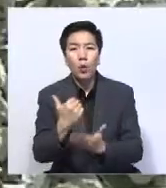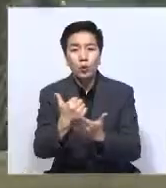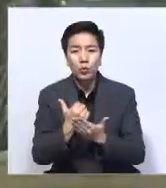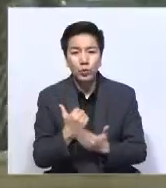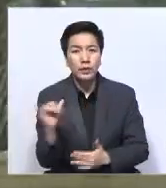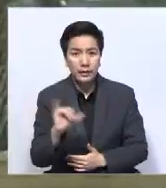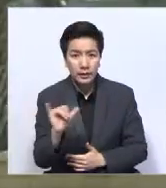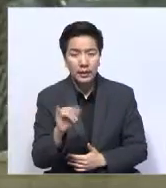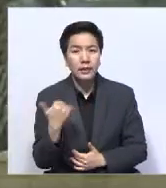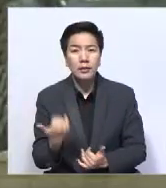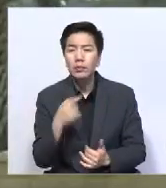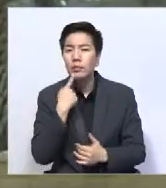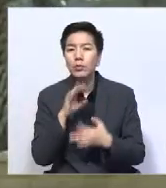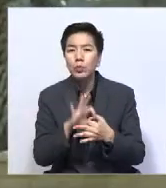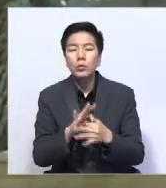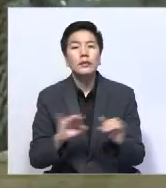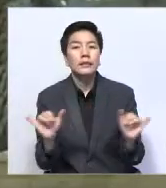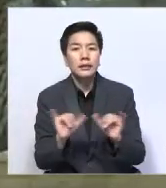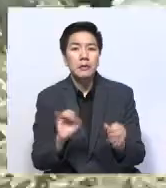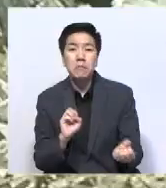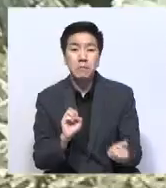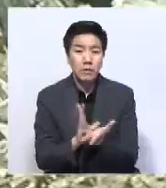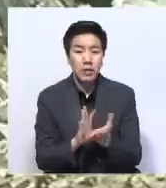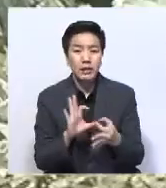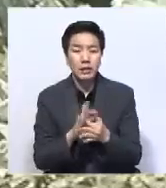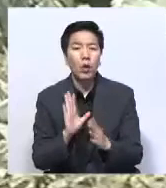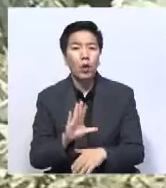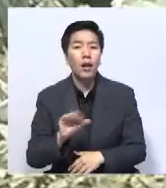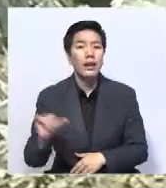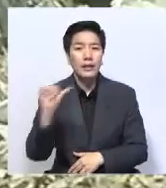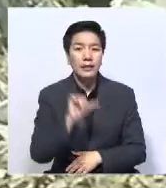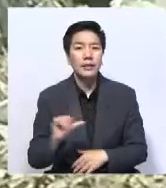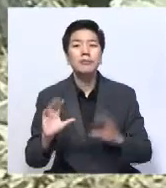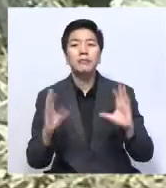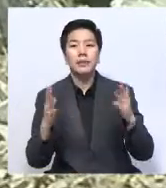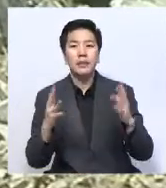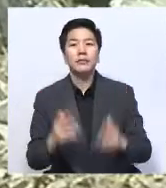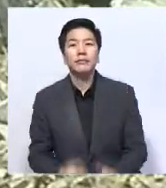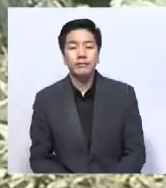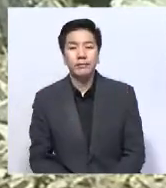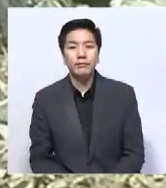ทั้งยืนยันยังไม่ได้มีอะไรน่าเป็นห่วงและส่งผลกระทบต่อฝั่งภูมิภาคของเอเชียของเราครับ